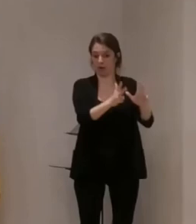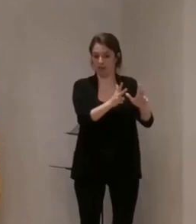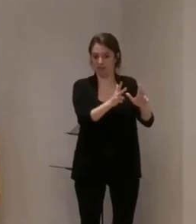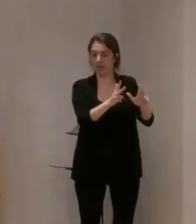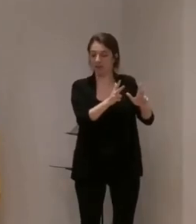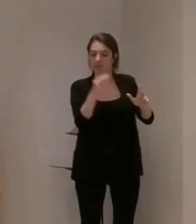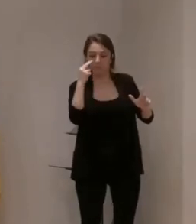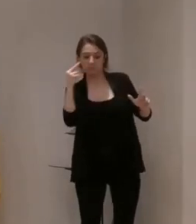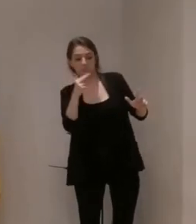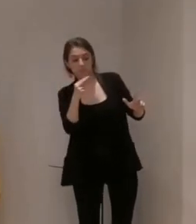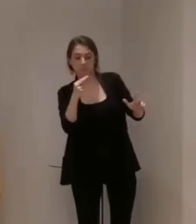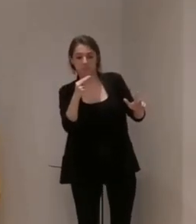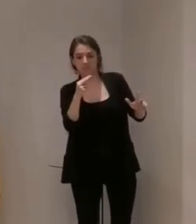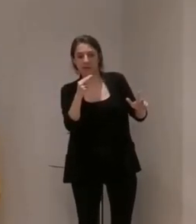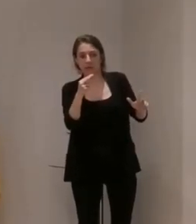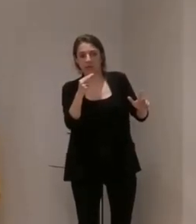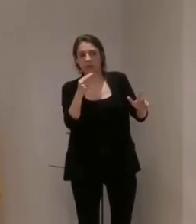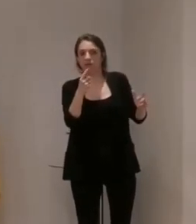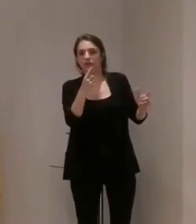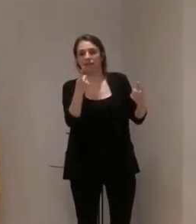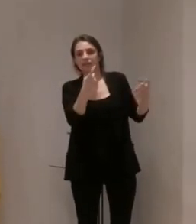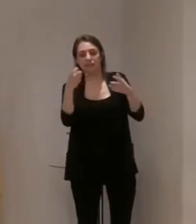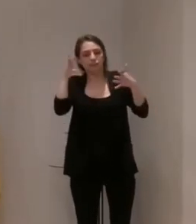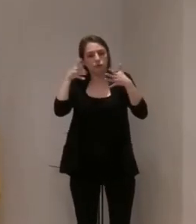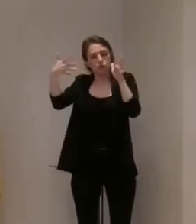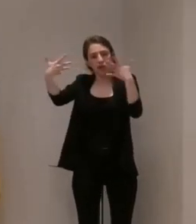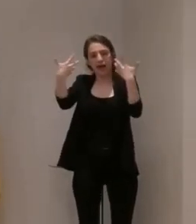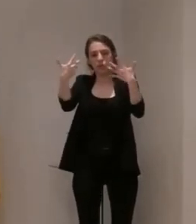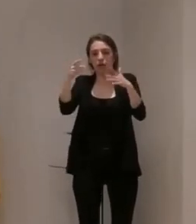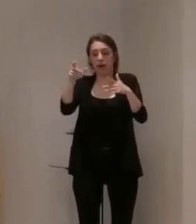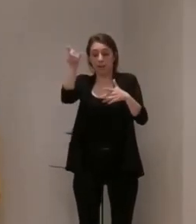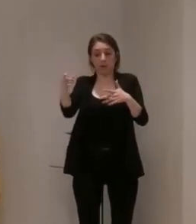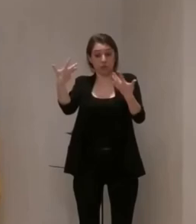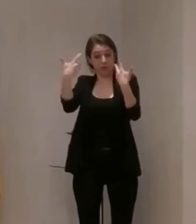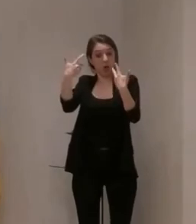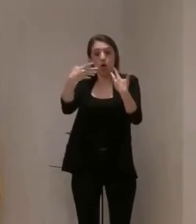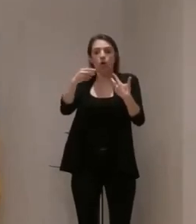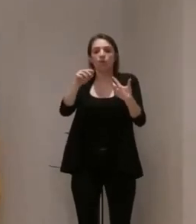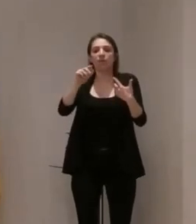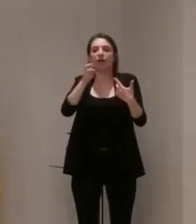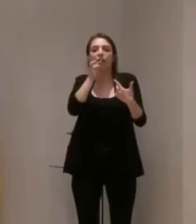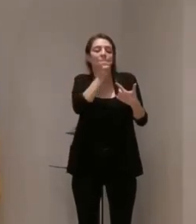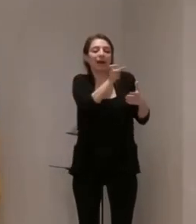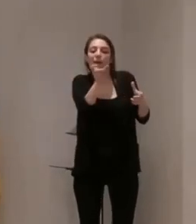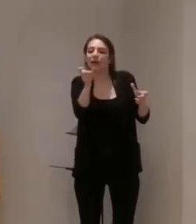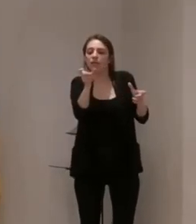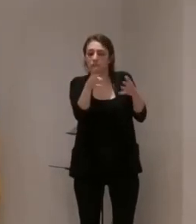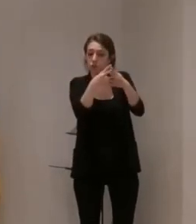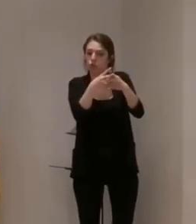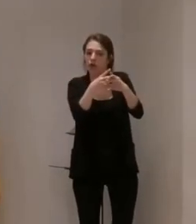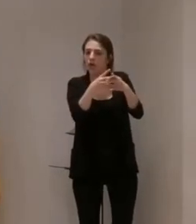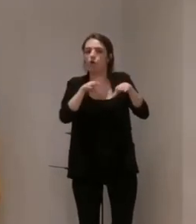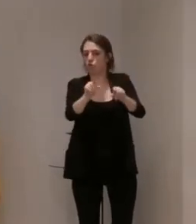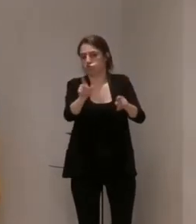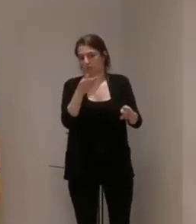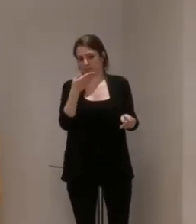si dediquessis a assessorar gent i dius, escolta, això no ho diguis mai, no ho diguis mai. És a dir, digues el que vulguis, digues la borrada que